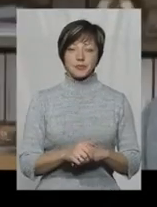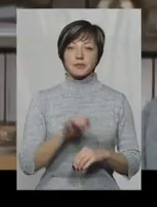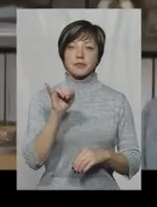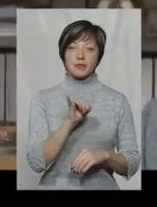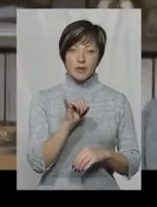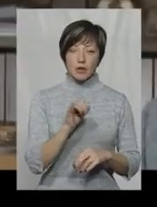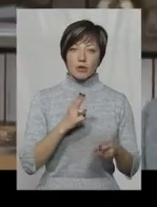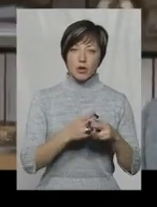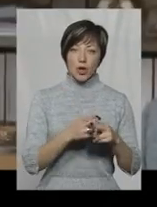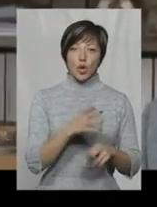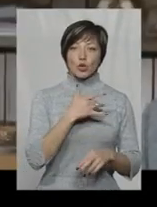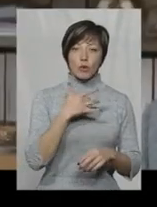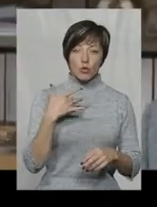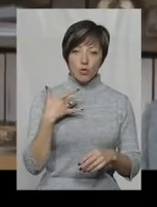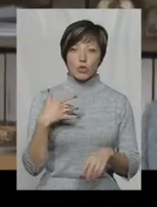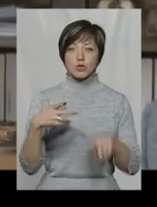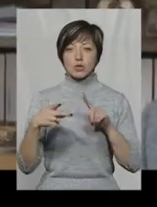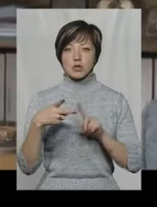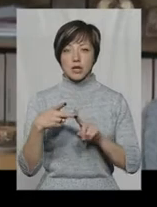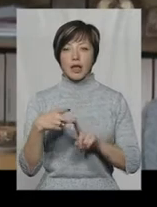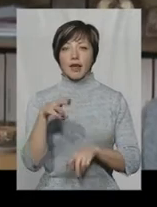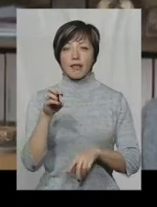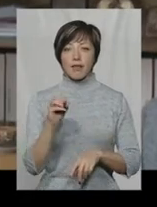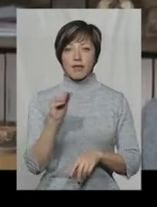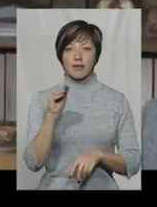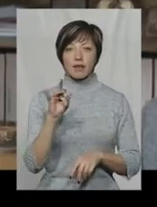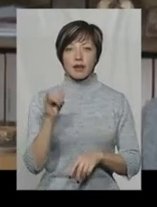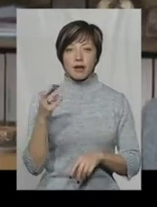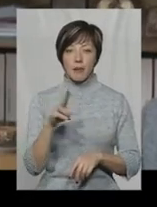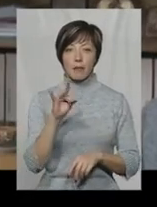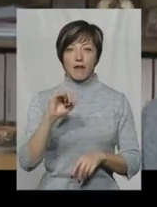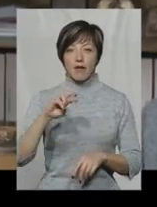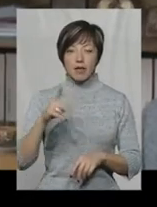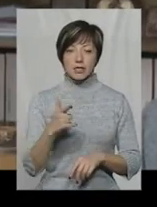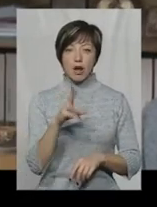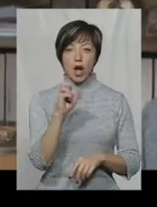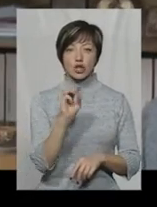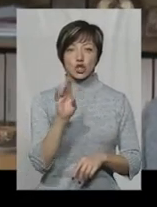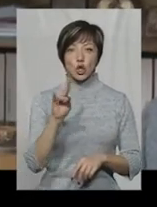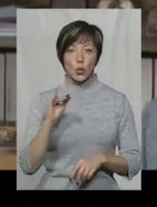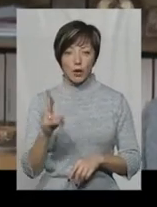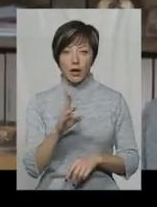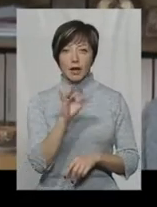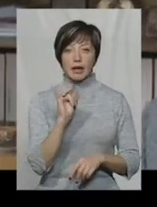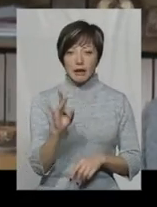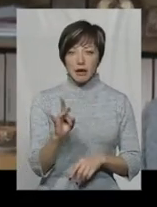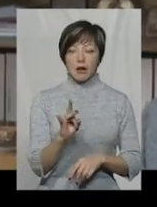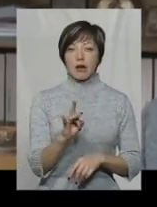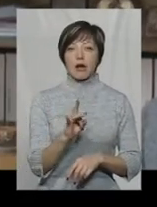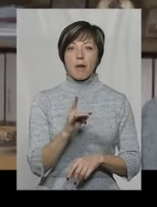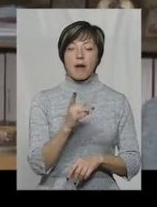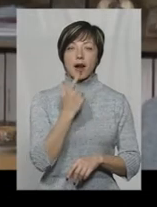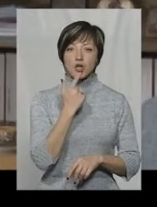для профілактики туберкульозу, профілактики дифтерії, правця, кашлюка, кору, паротиту,